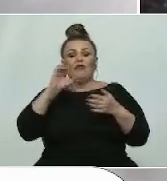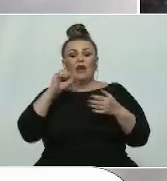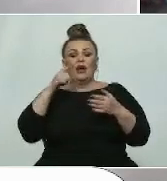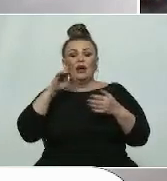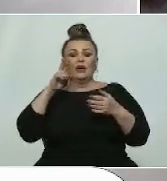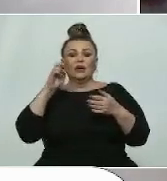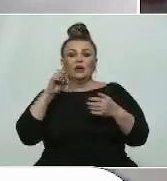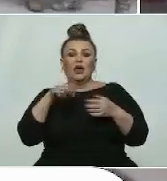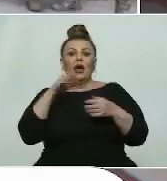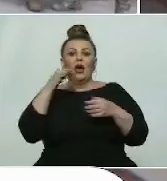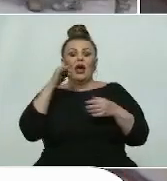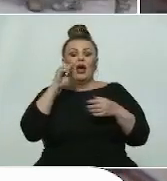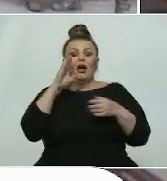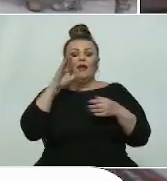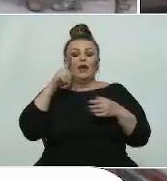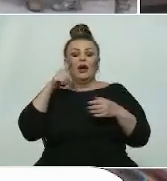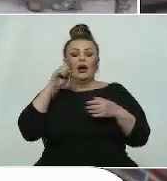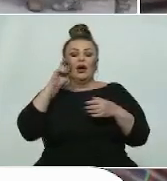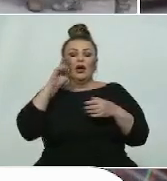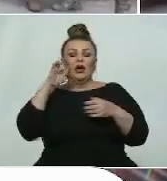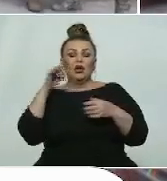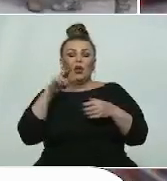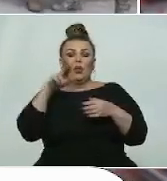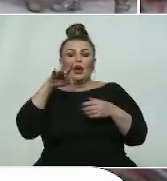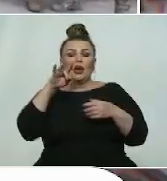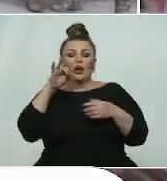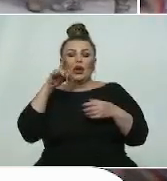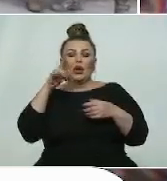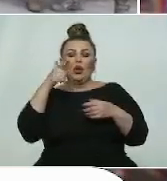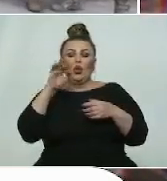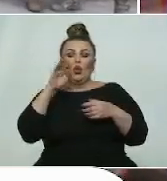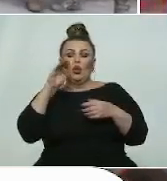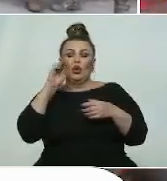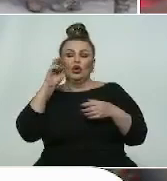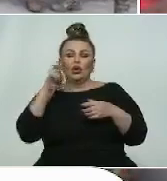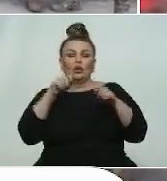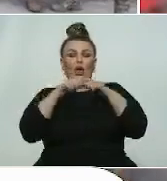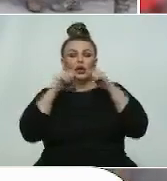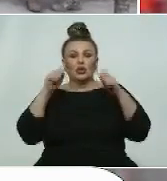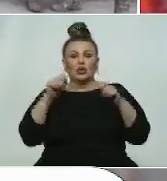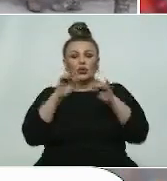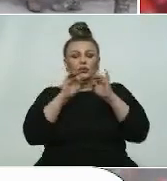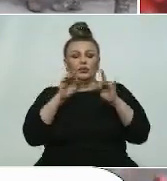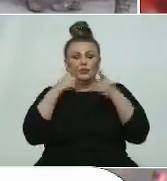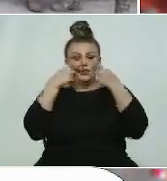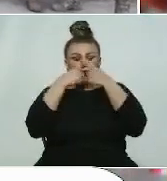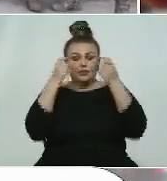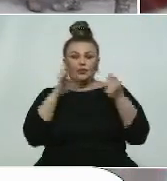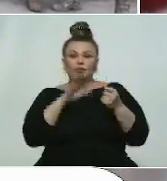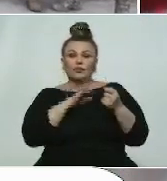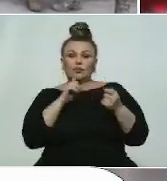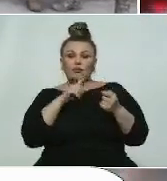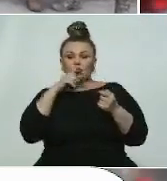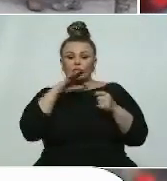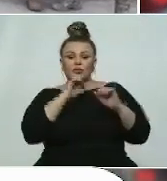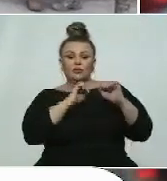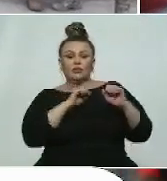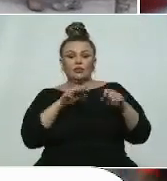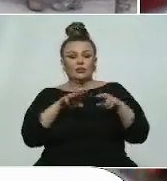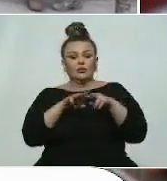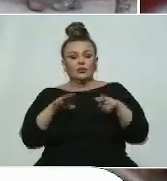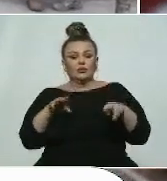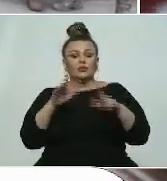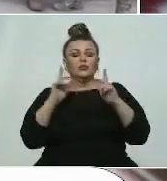rəhbəri Yevgeni Prigojin'dan da açıqlama var. Yevgeni Prigojin bugünkü açıqlamasında qeyd etdi ki, Rusiya Müdafiə